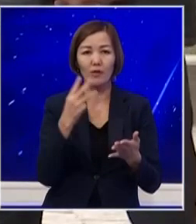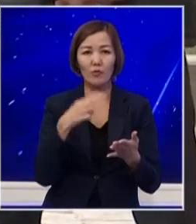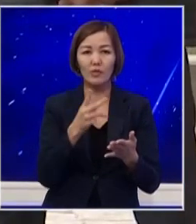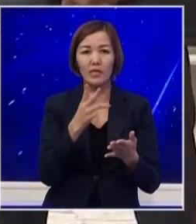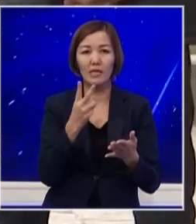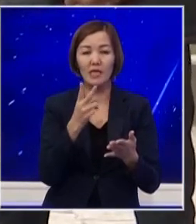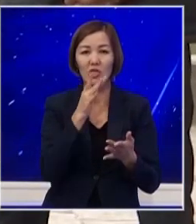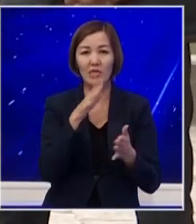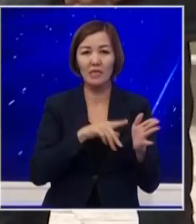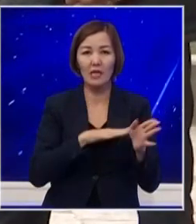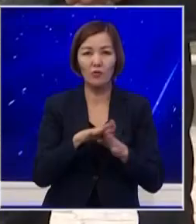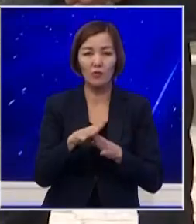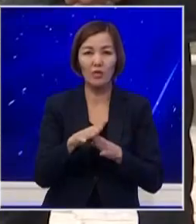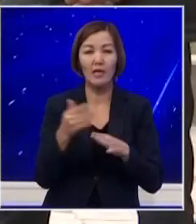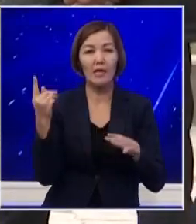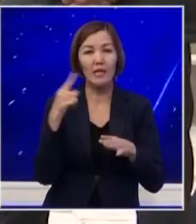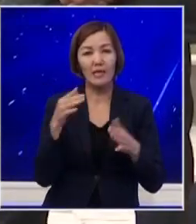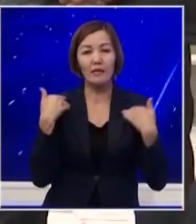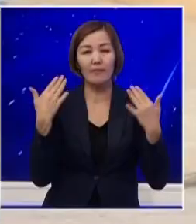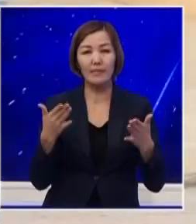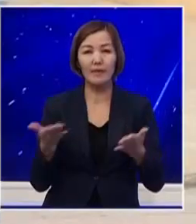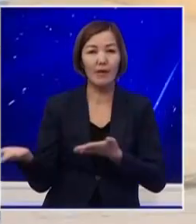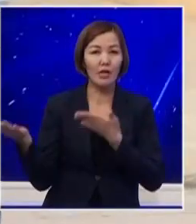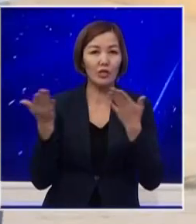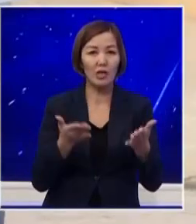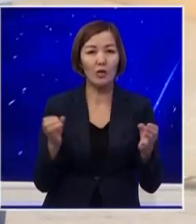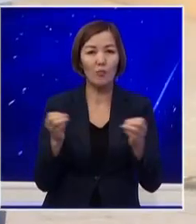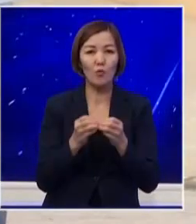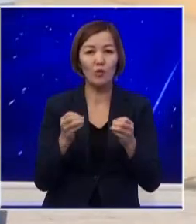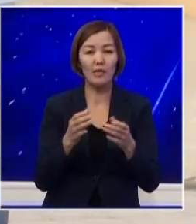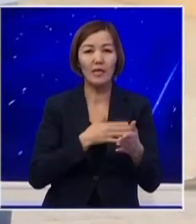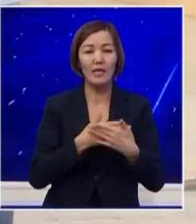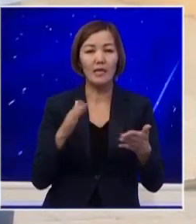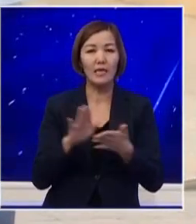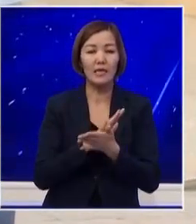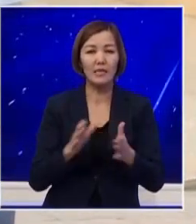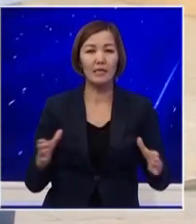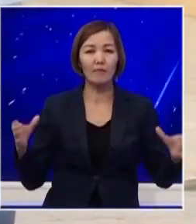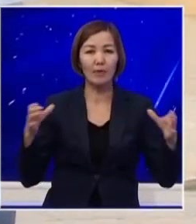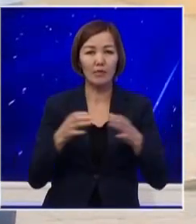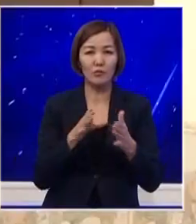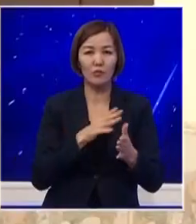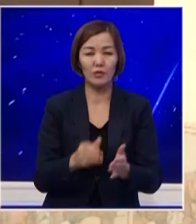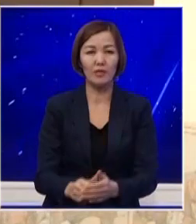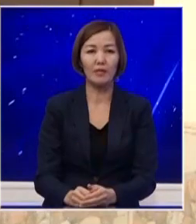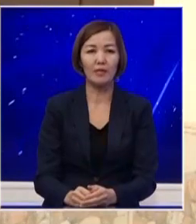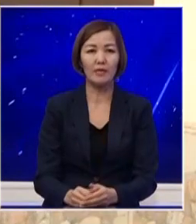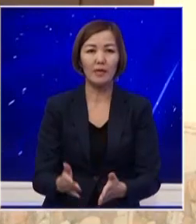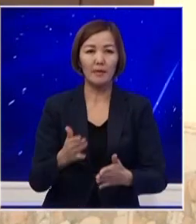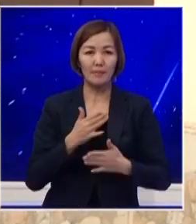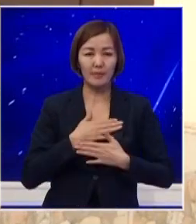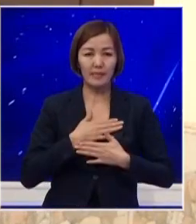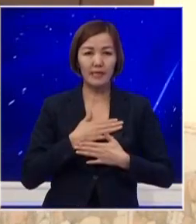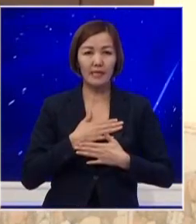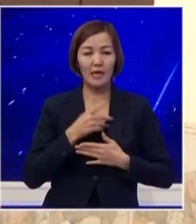32-де. Қатарластарында игі бастамаға шақырып, бүгінде 10-нан аса еріктінің басын қосып отыр. Бізде,